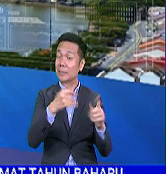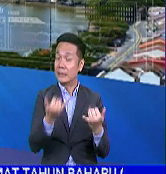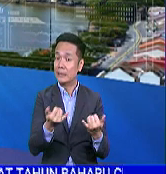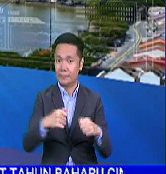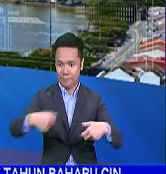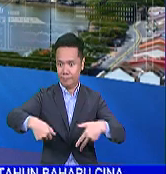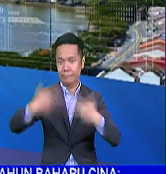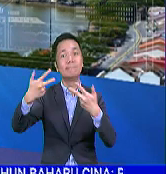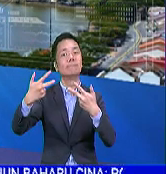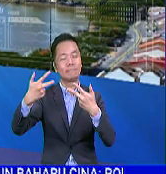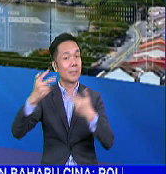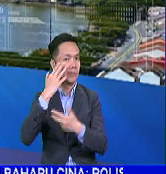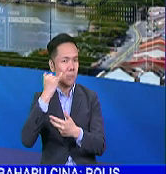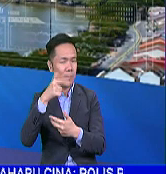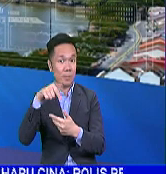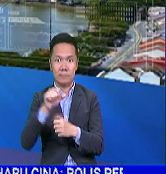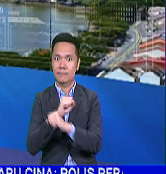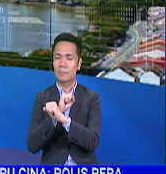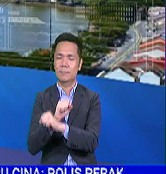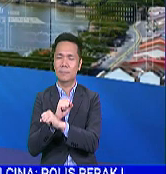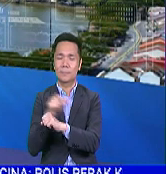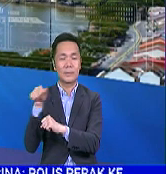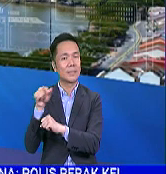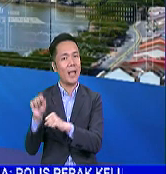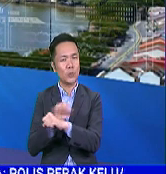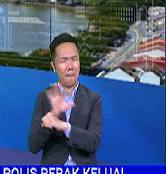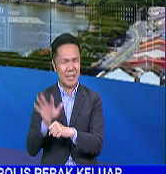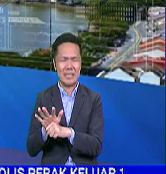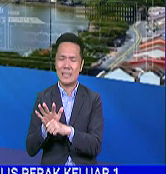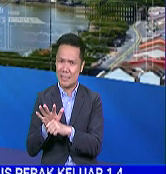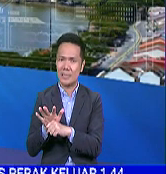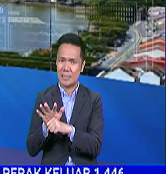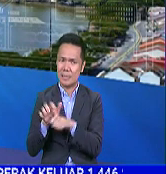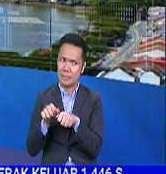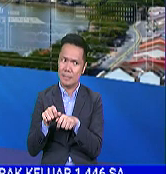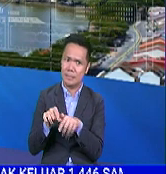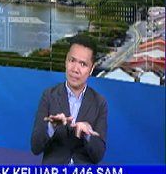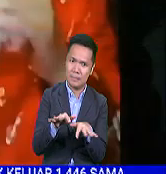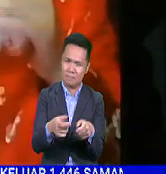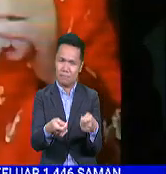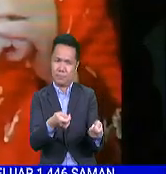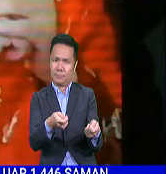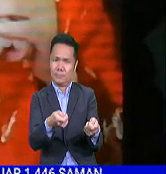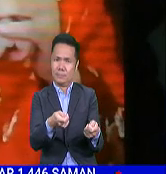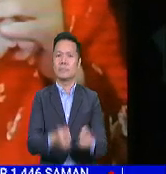secara maya bagi mengekang penularan wabak COVID-19 dalam komuniti.